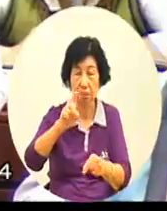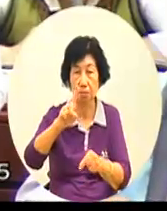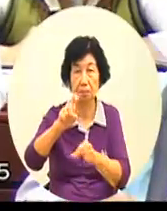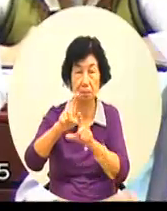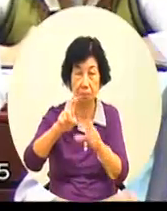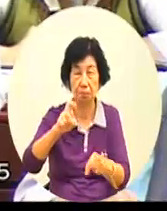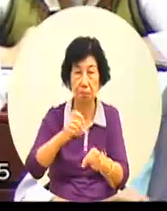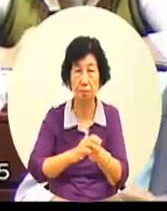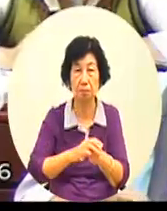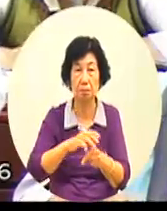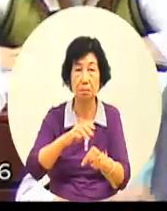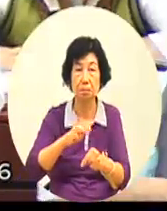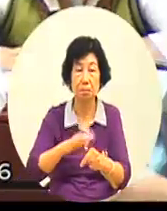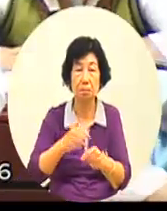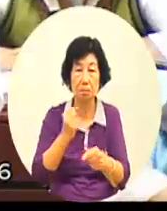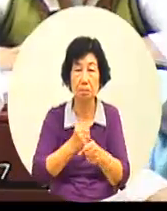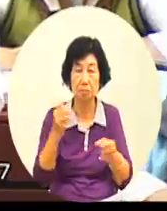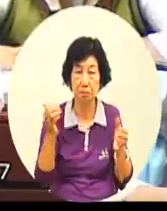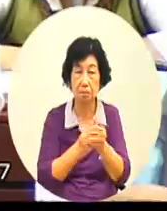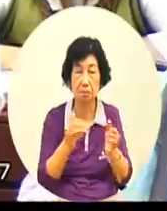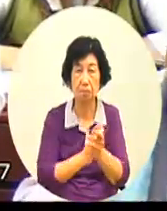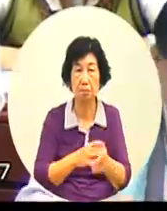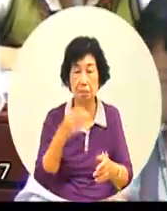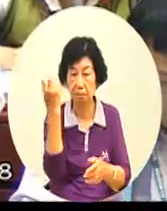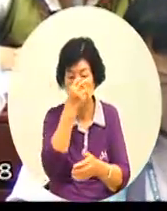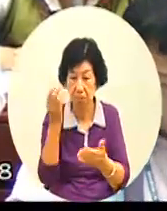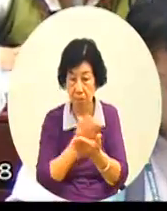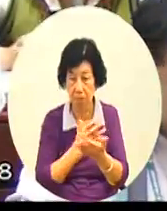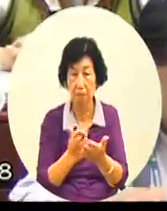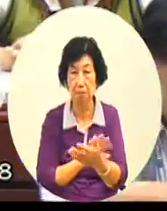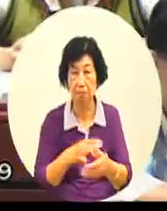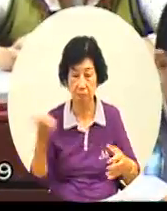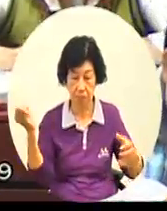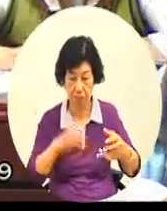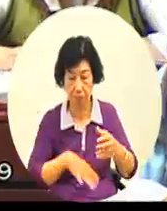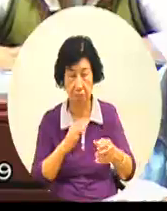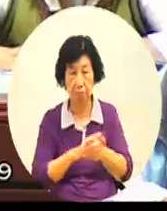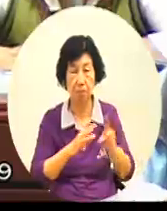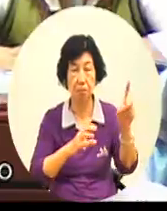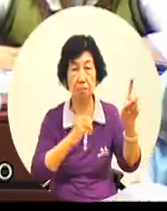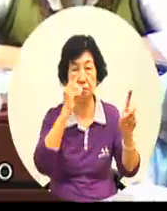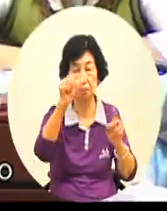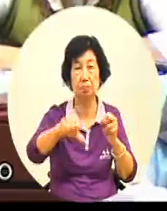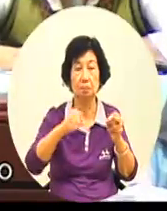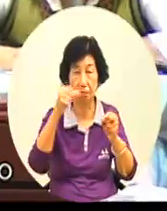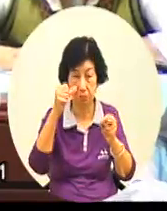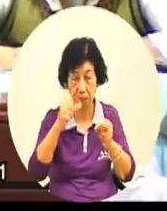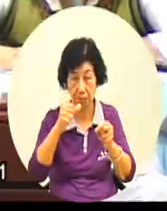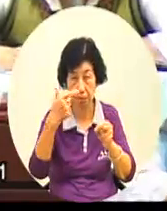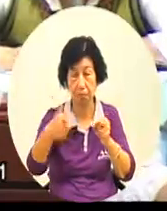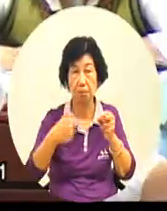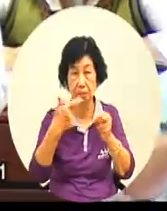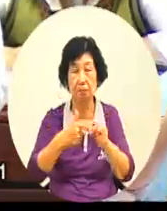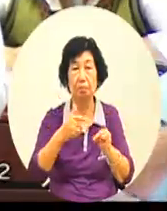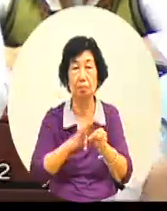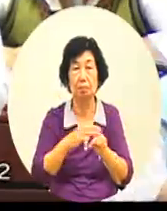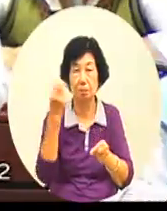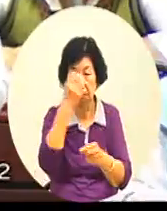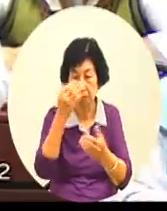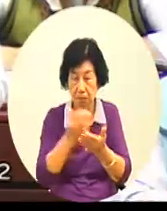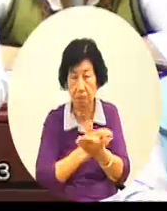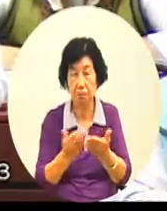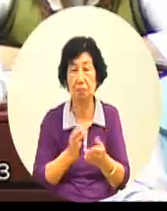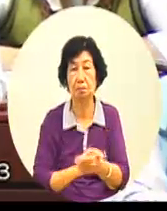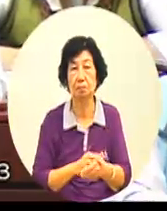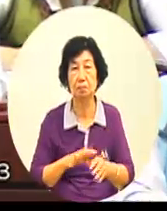们会把这个部分纳入106年度的计划去做审查。以上做一个说明。那另外避难物的部分，